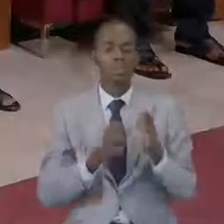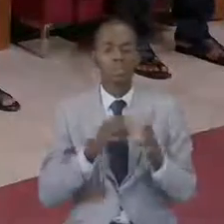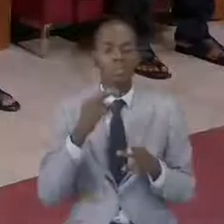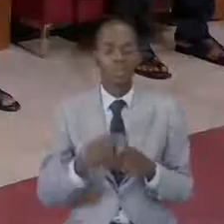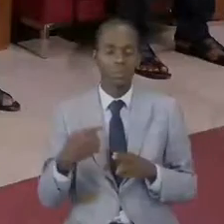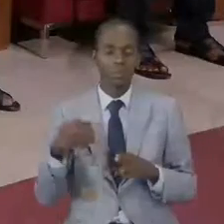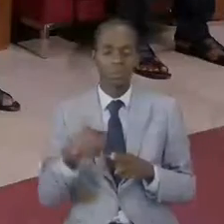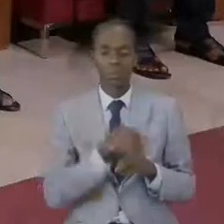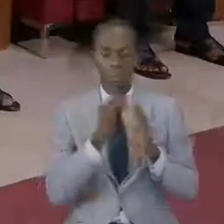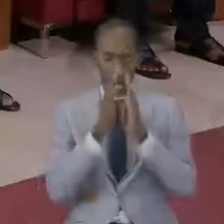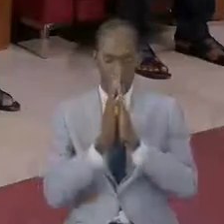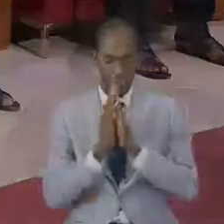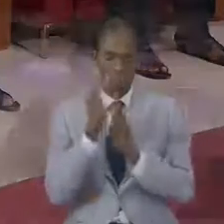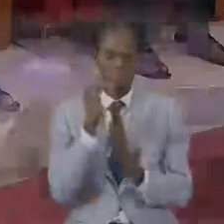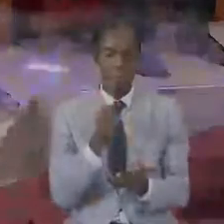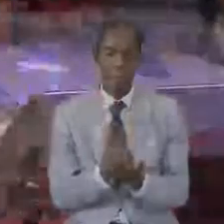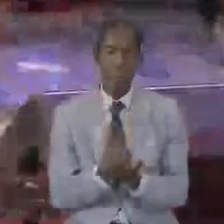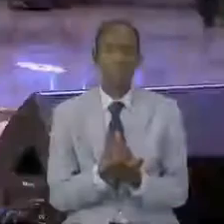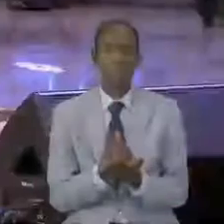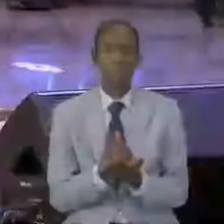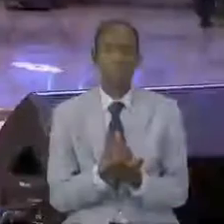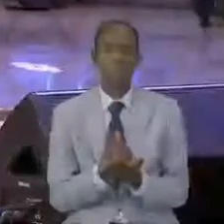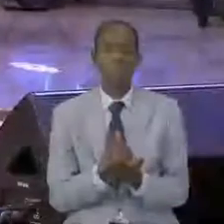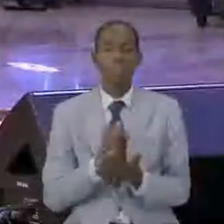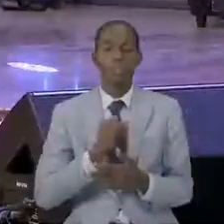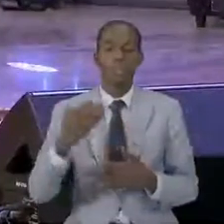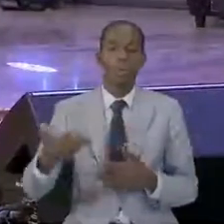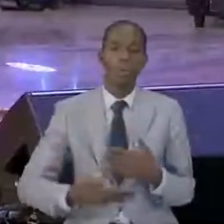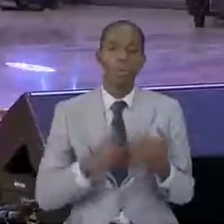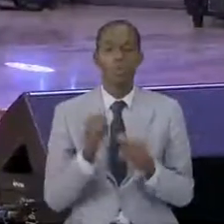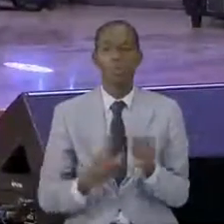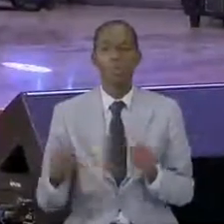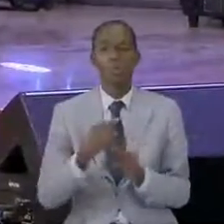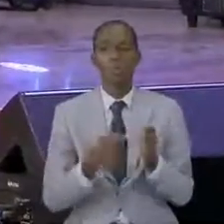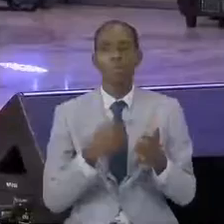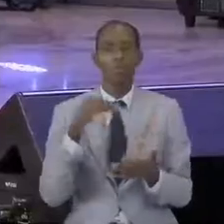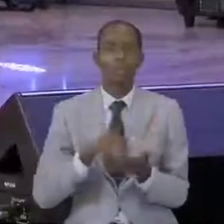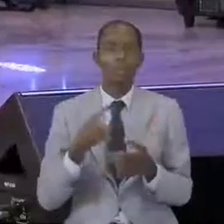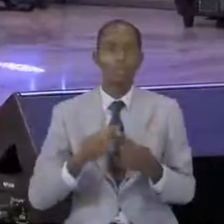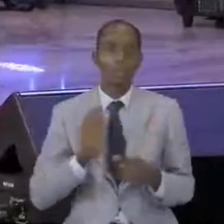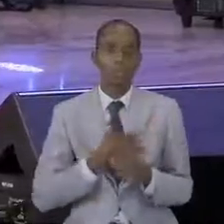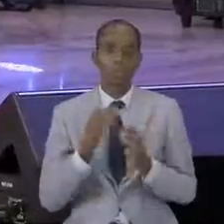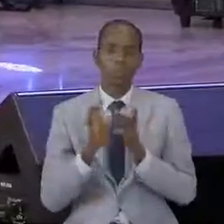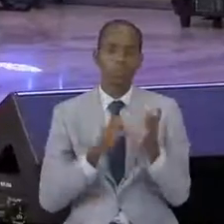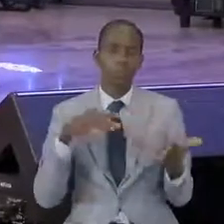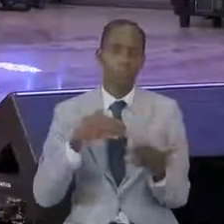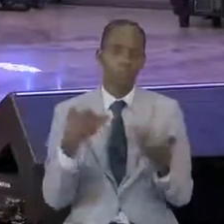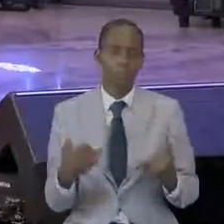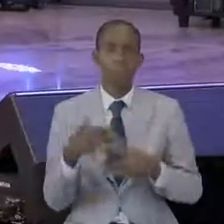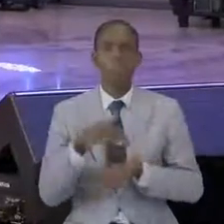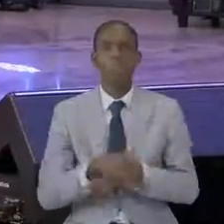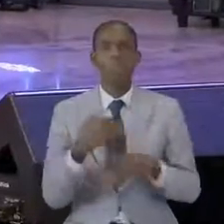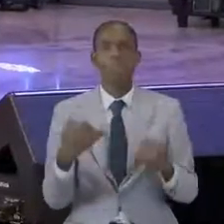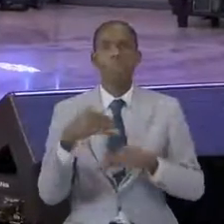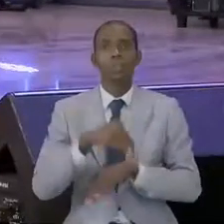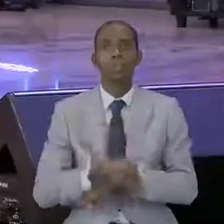c'est au nord de Jésus nous prions j'accueille chacun de vous à nouveau à notre étude biblique de ce soir